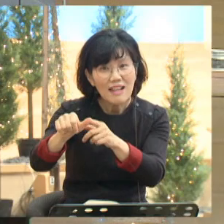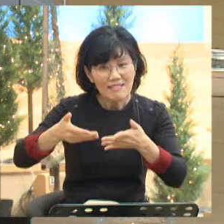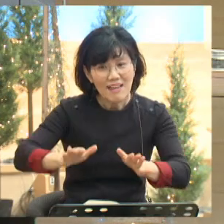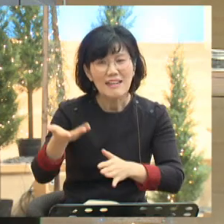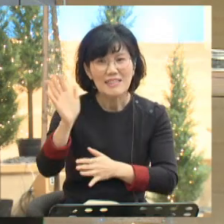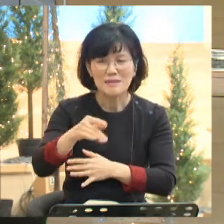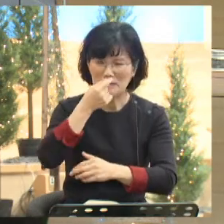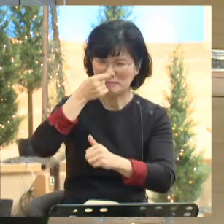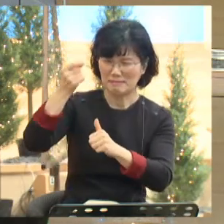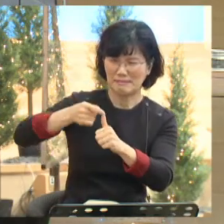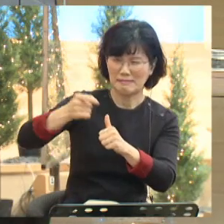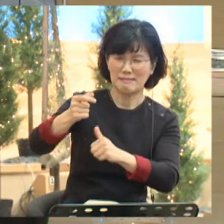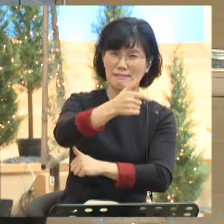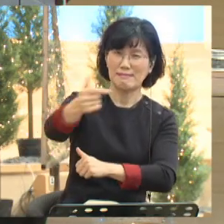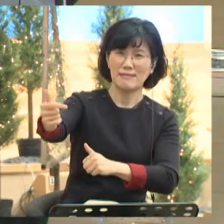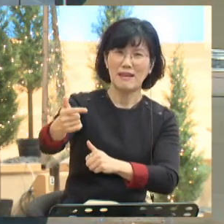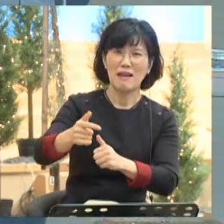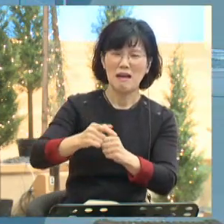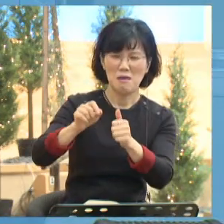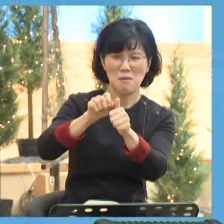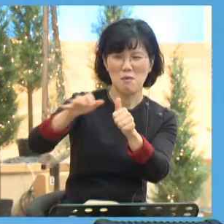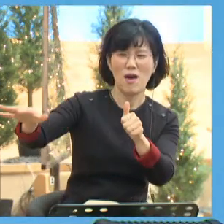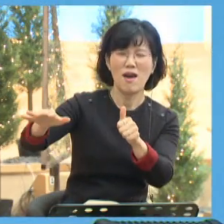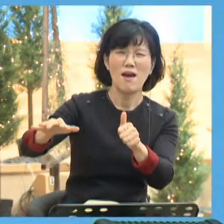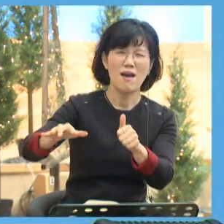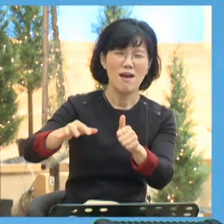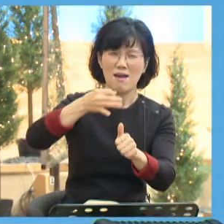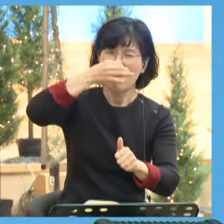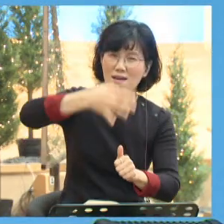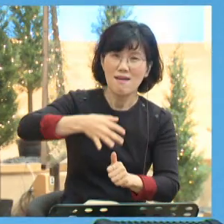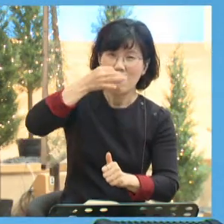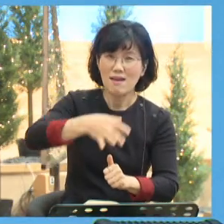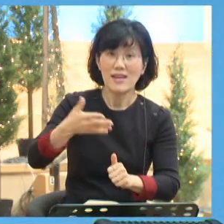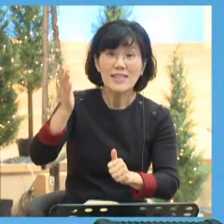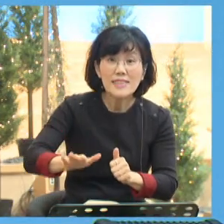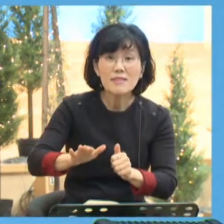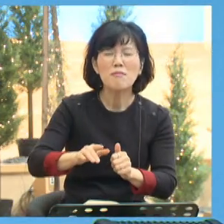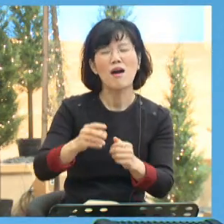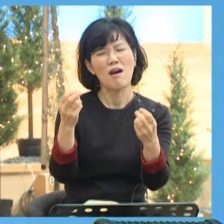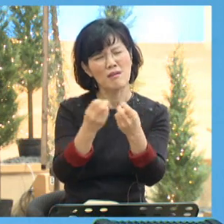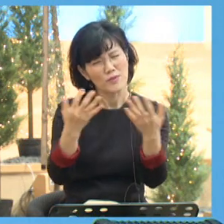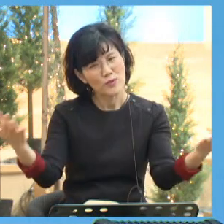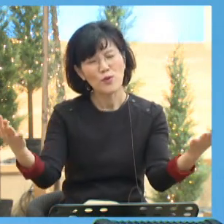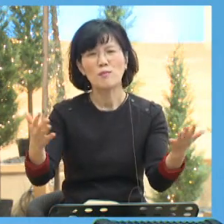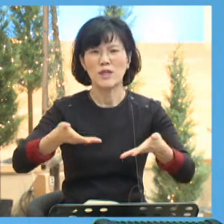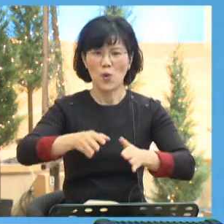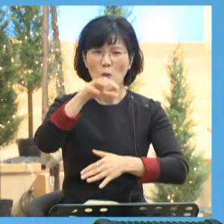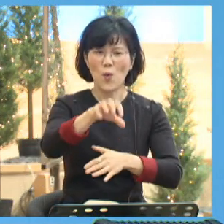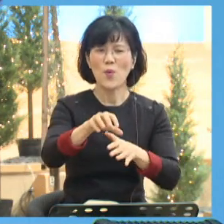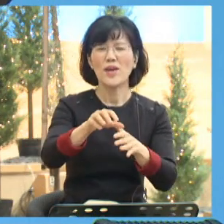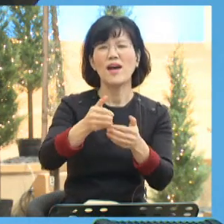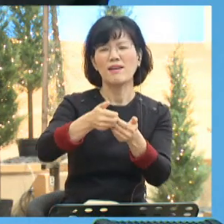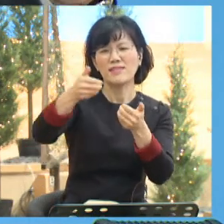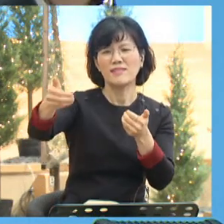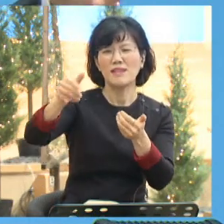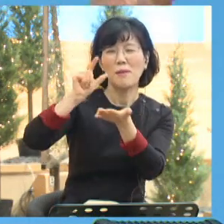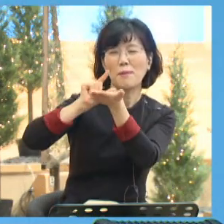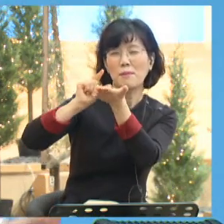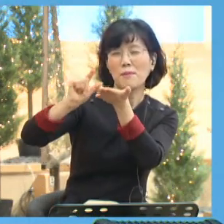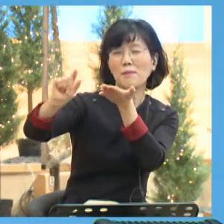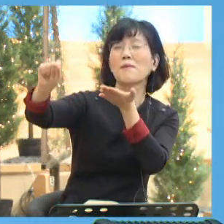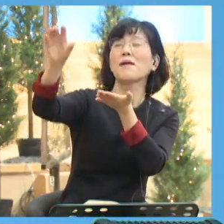멸시 천대 엄청났습니다 왕따 견딜 수가 없었어요 그래서 어쩔수없이 고향땅을 떠나 가지고 멀리 변방의